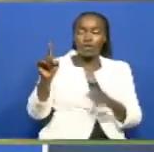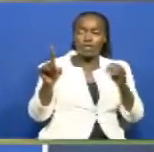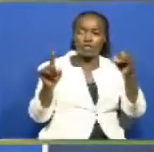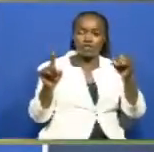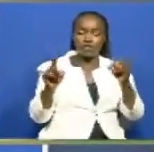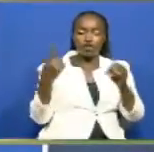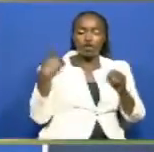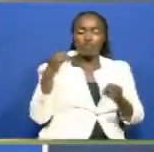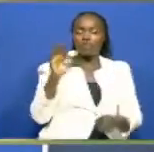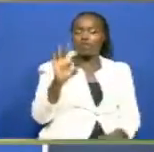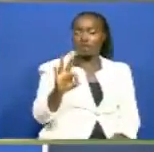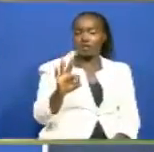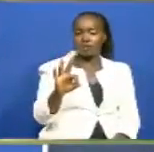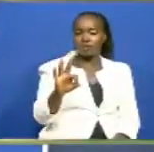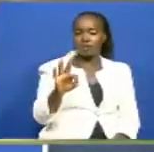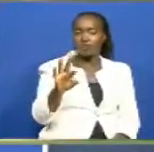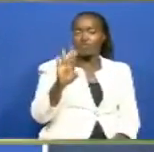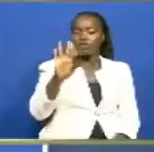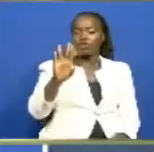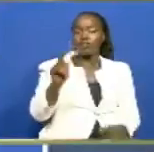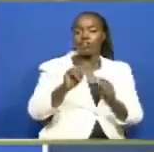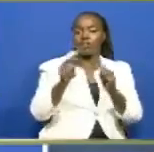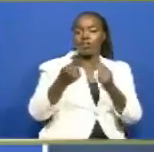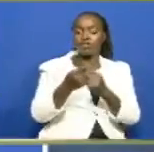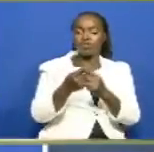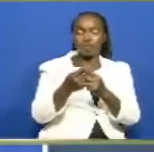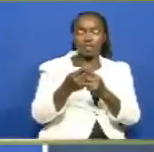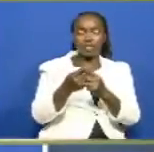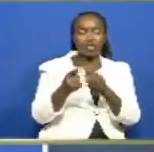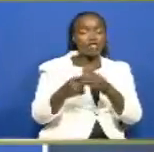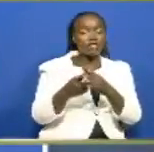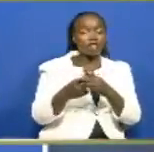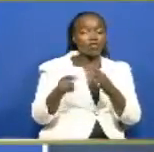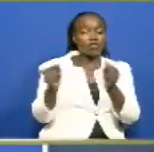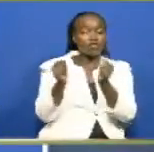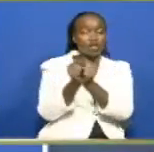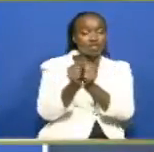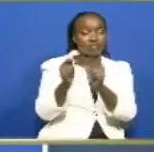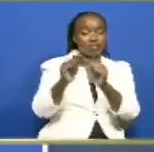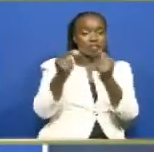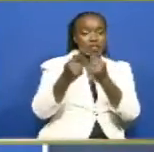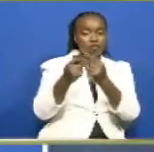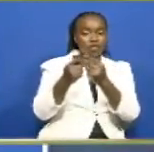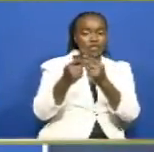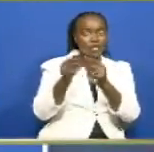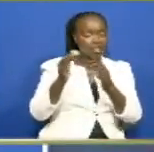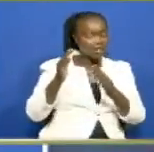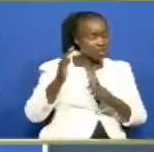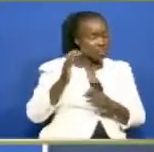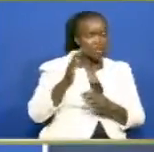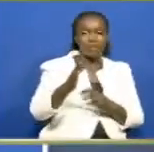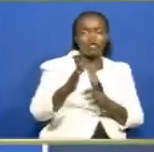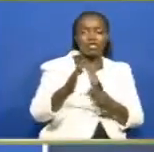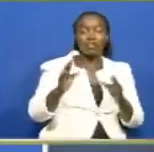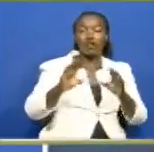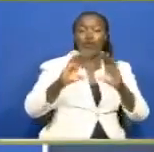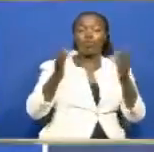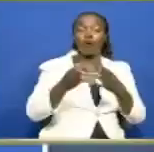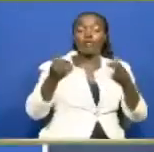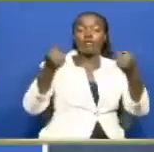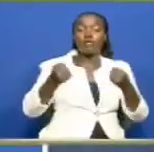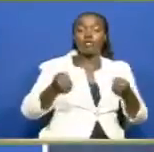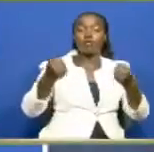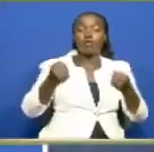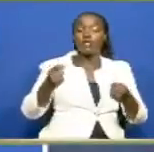ya tatu. Timu nne za mwanzo katika kundi hilo la timu 10 zitafuzu 1-1 kwa michuano ya kombe la dunia, huku timu ya